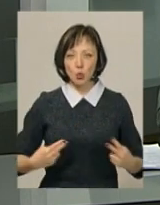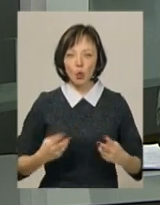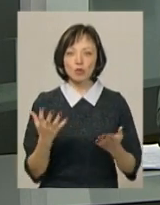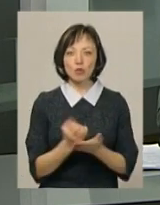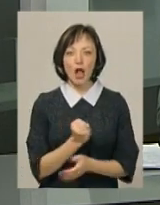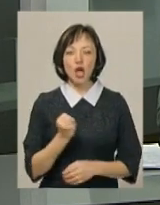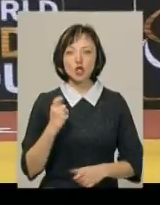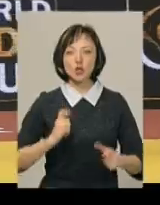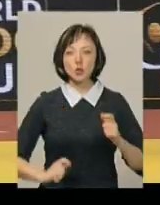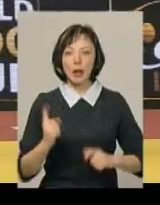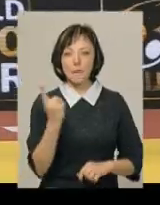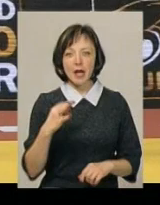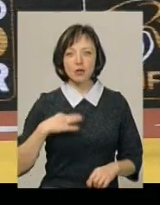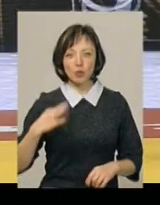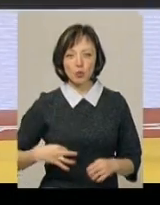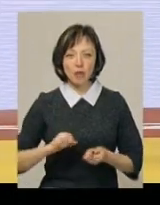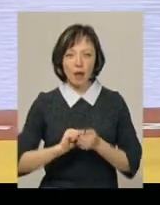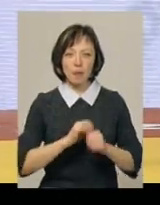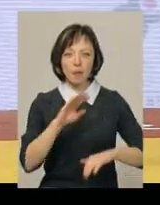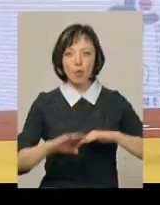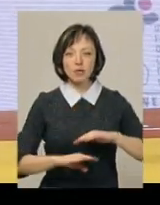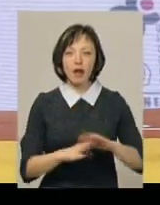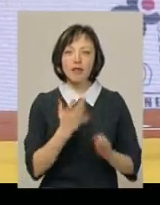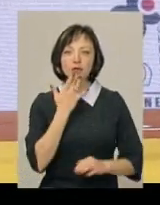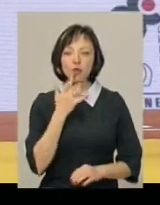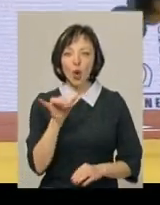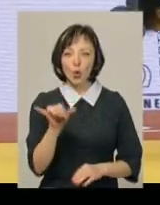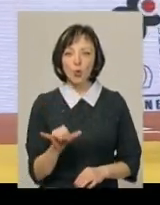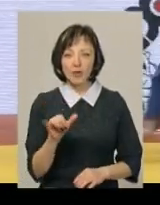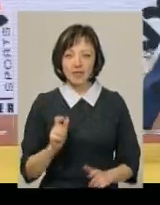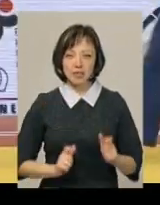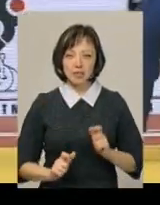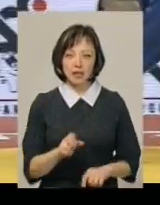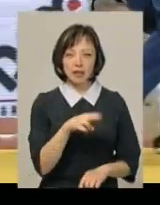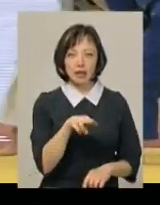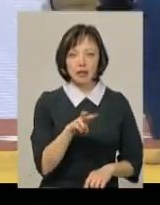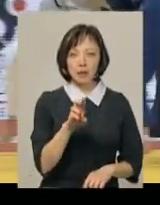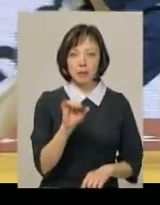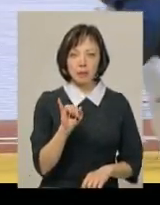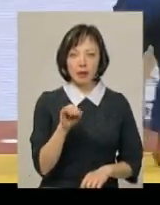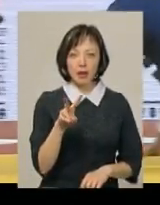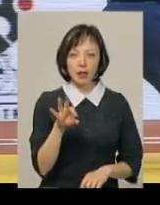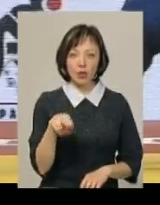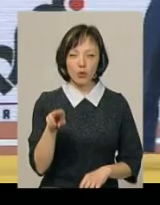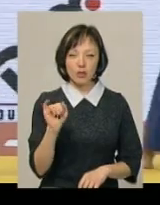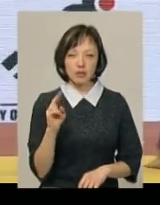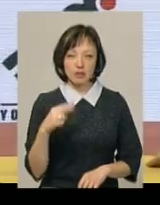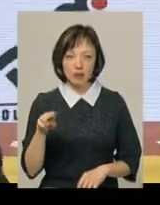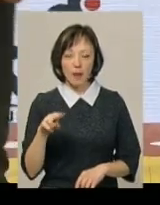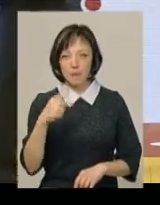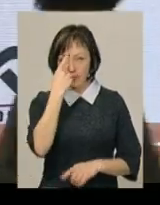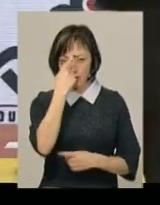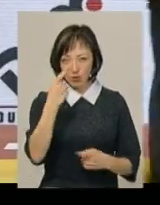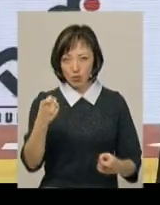здобула студентка-першокурсниця Кам'янець-Подільського національного університету Дарина Білодід. Про це повідомили у Кам'янець-Подільській міській